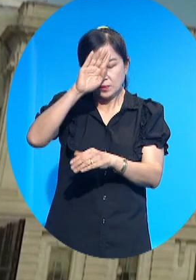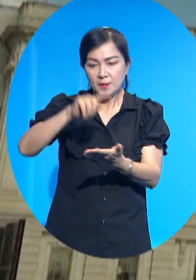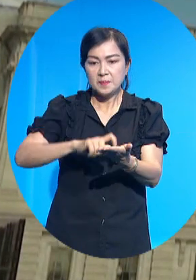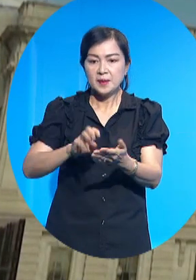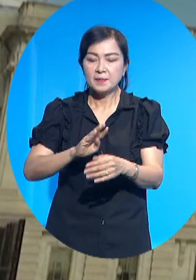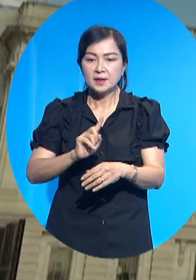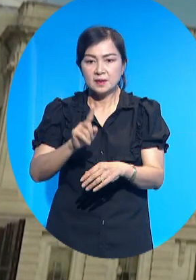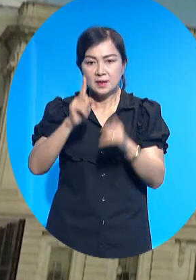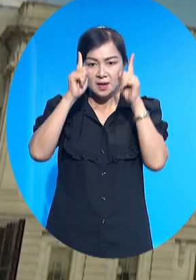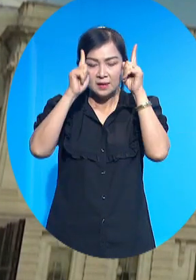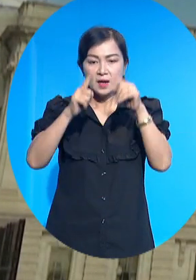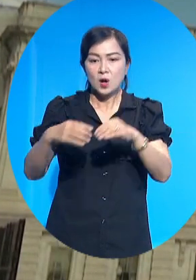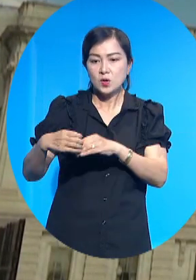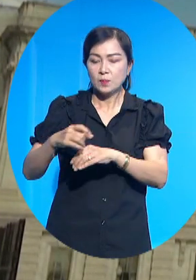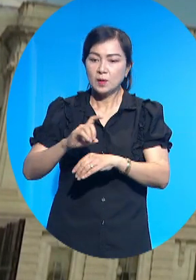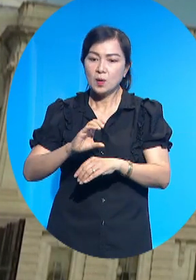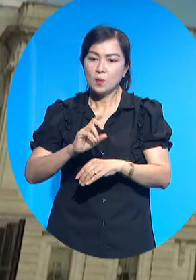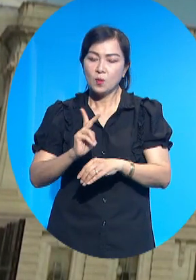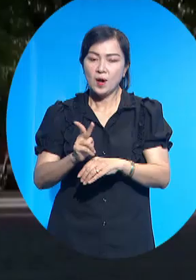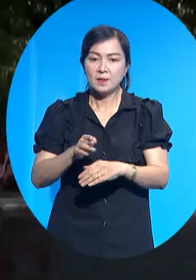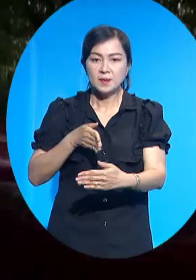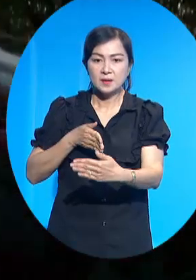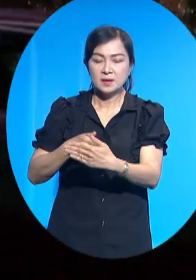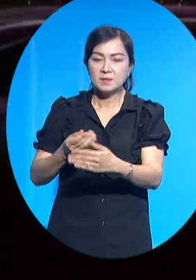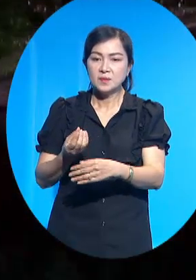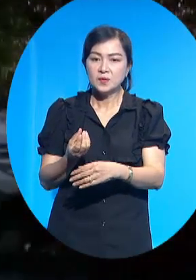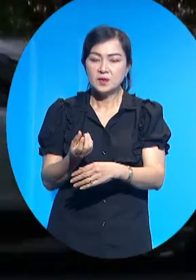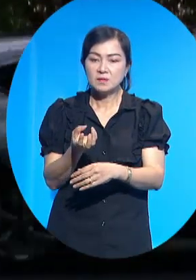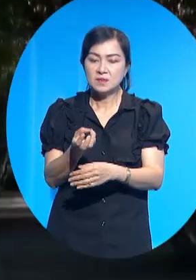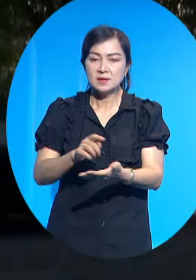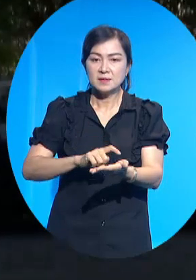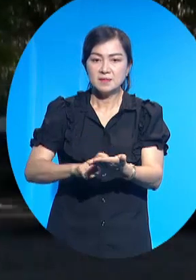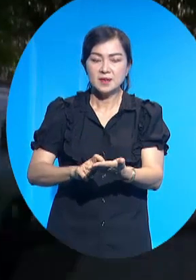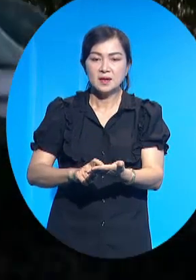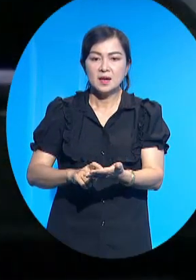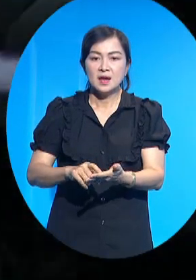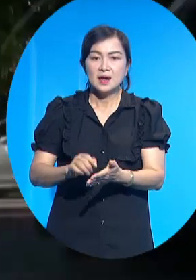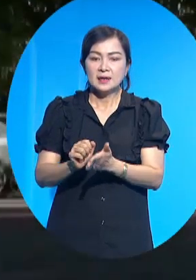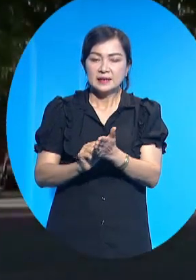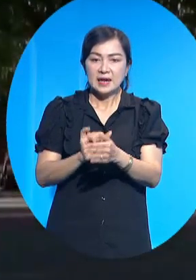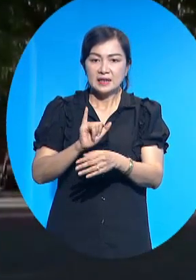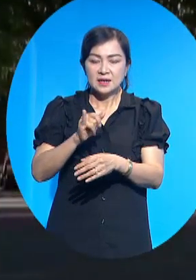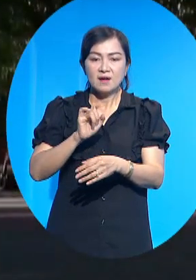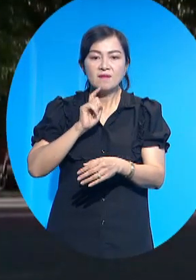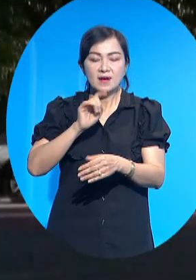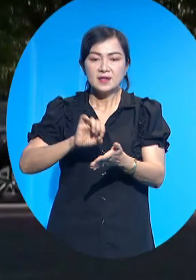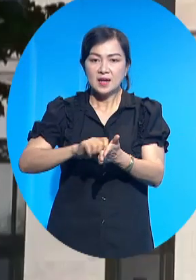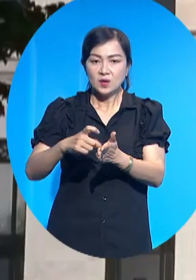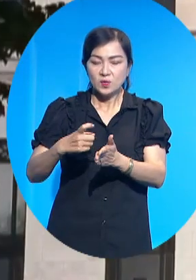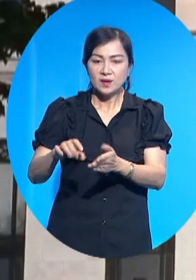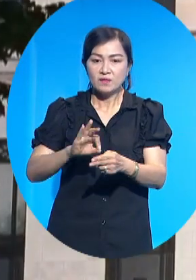Biden và lãnh đạo phe Cộng hòa về các mức giới hạn cho vay của Mỹ khi hạn chót đầu tháng 6 để giải quyết vấn đề này đang tới